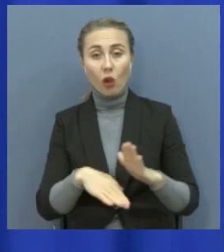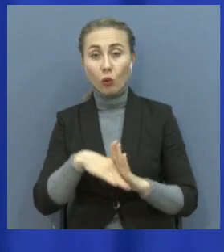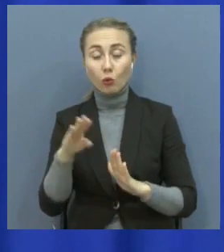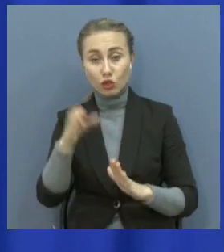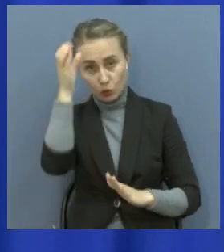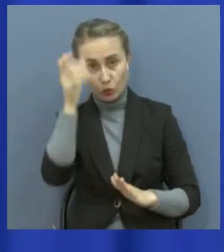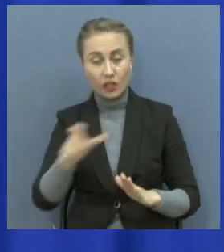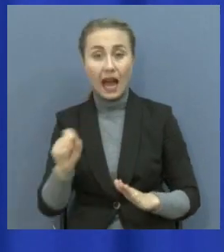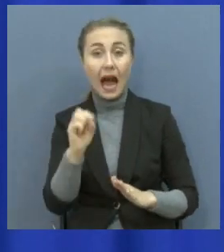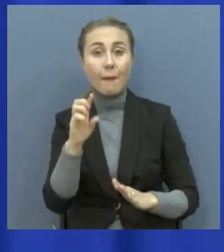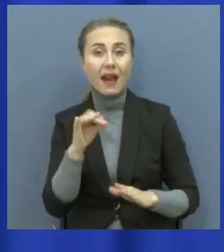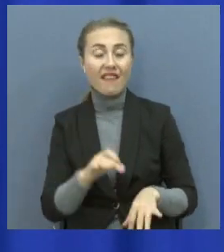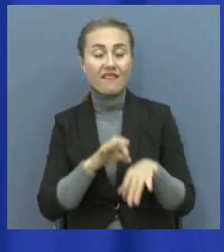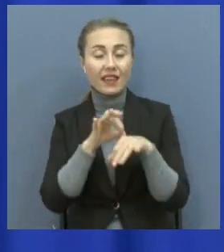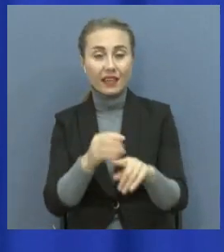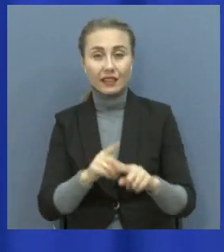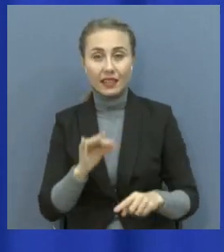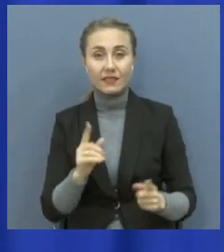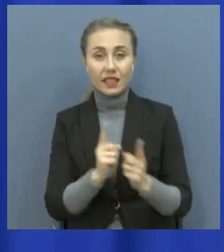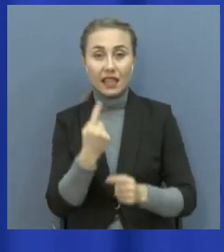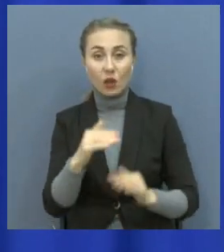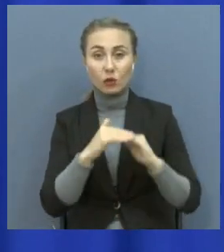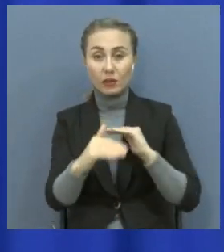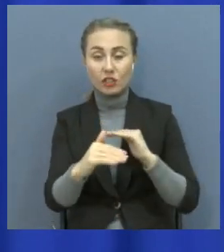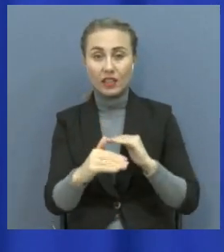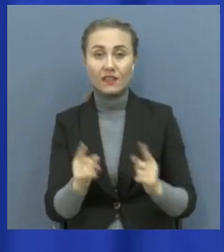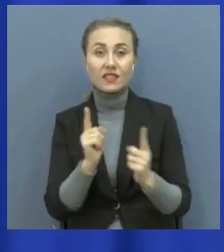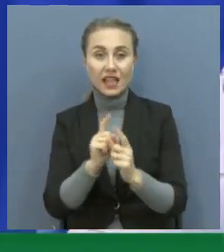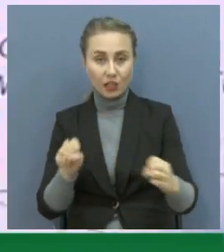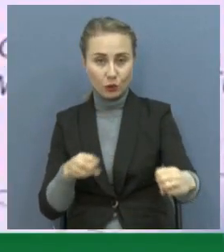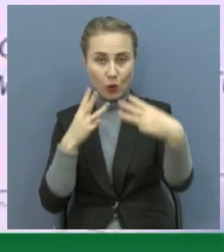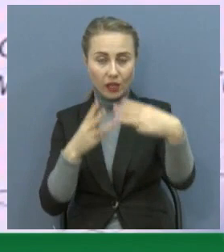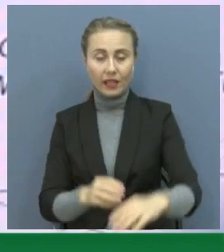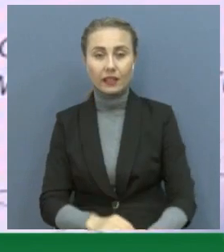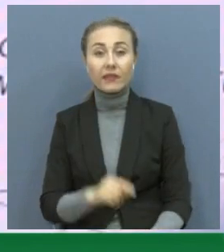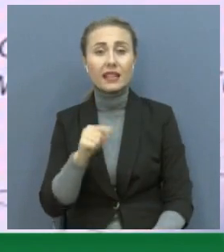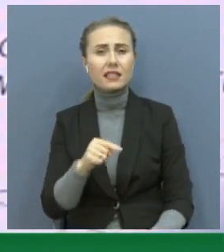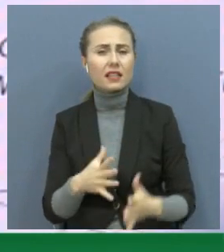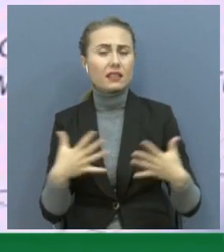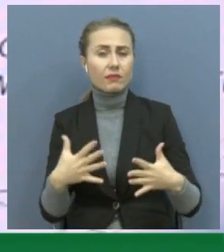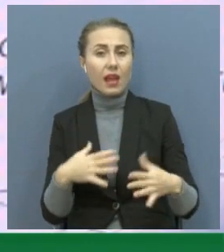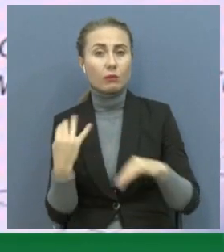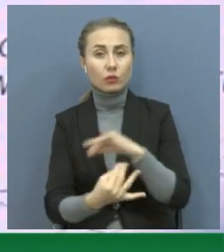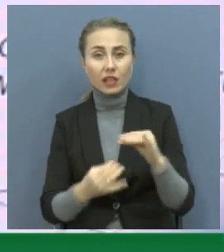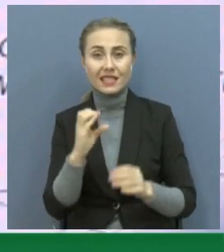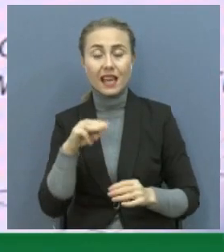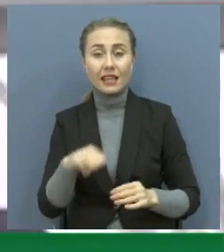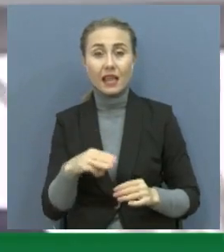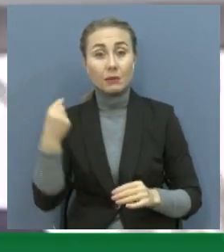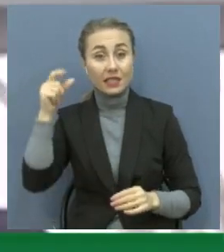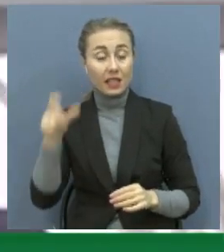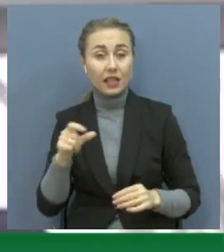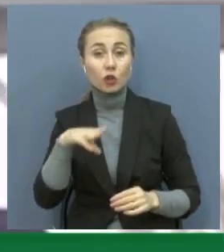ученые абаеведы встретились на одной площадке. Встретились онлайн. Здесь широко обсуждалась статья президента